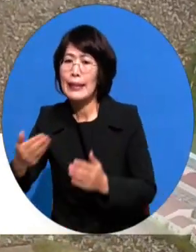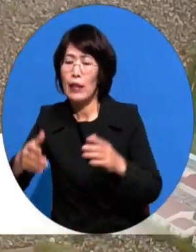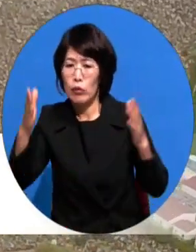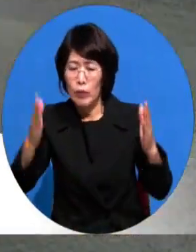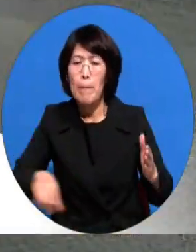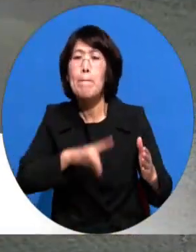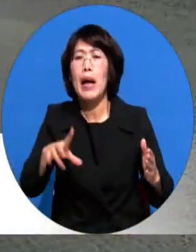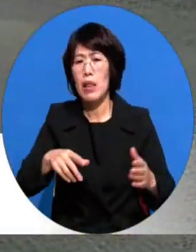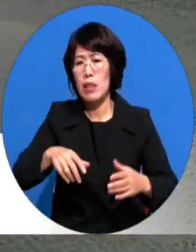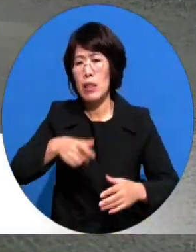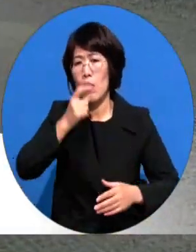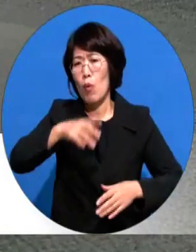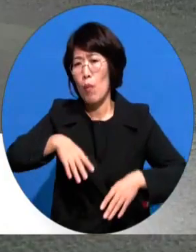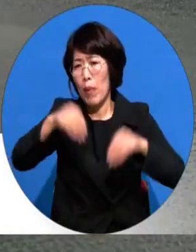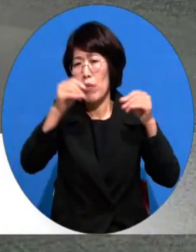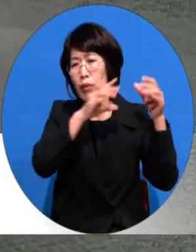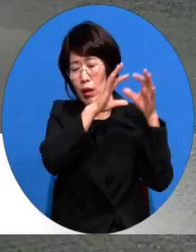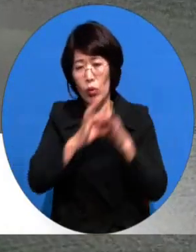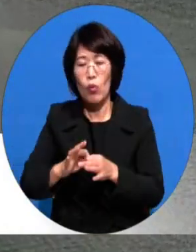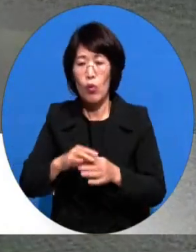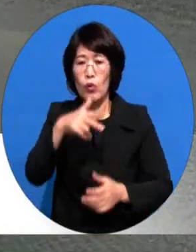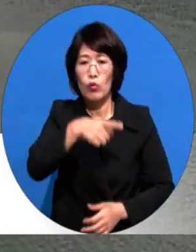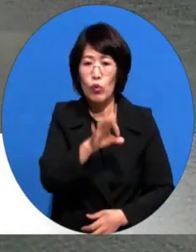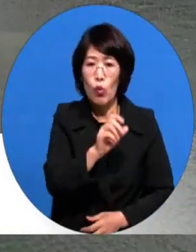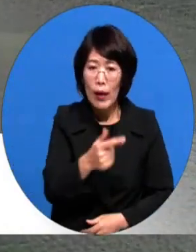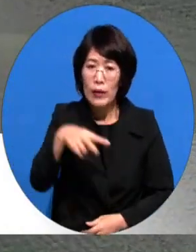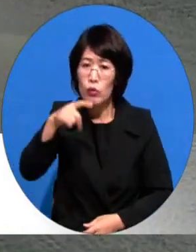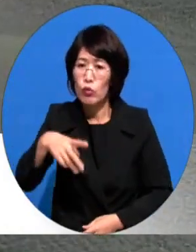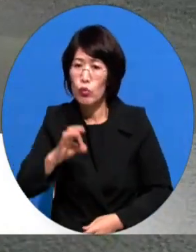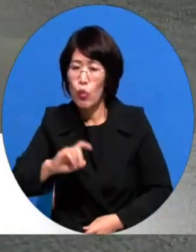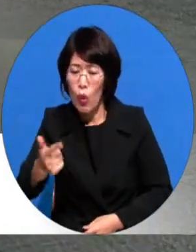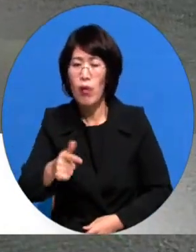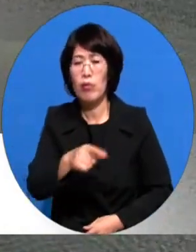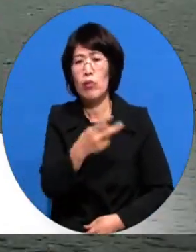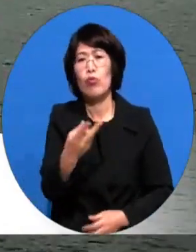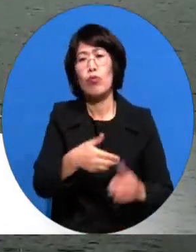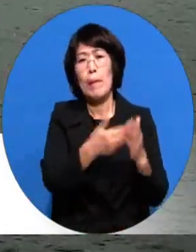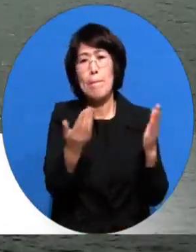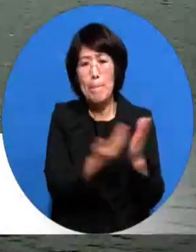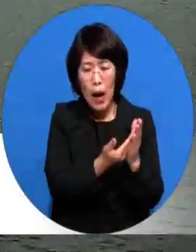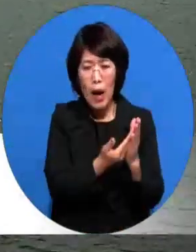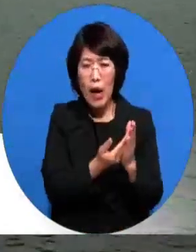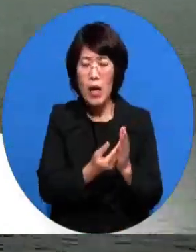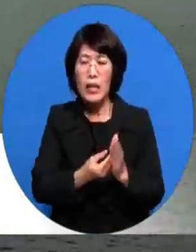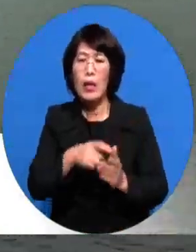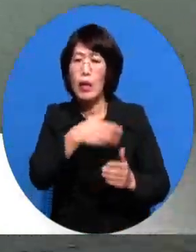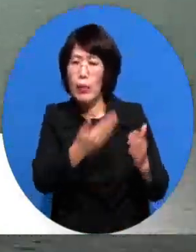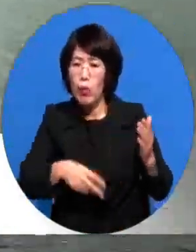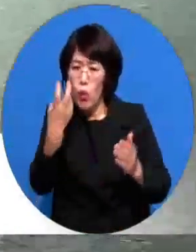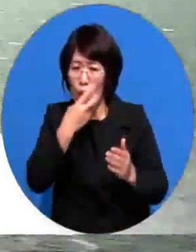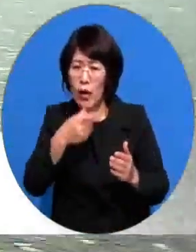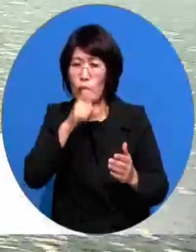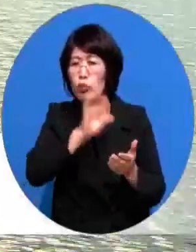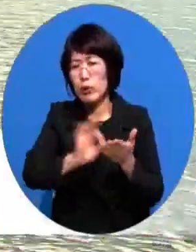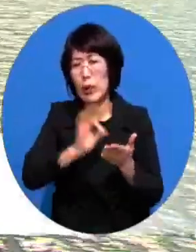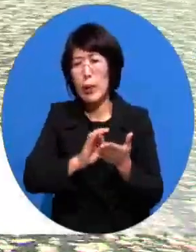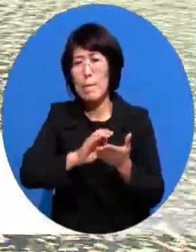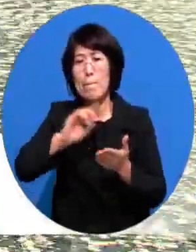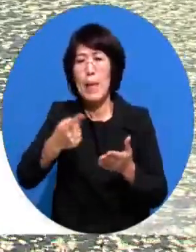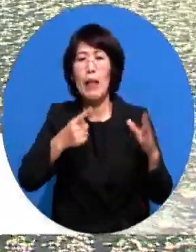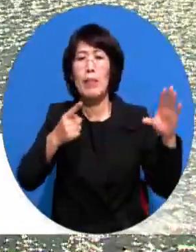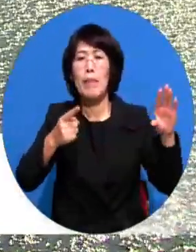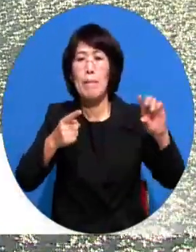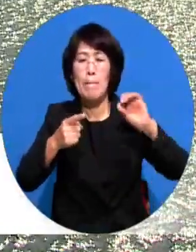가뭄에 지속되고 있습니다 주암댐과 수어댐은 하천 유지용수 100% 감량 생활공업용수